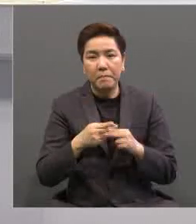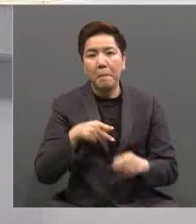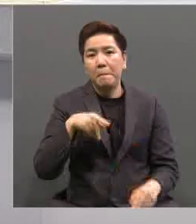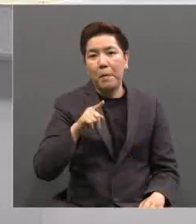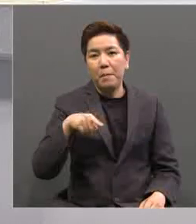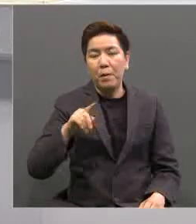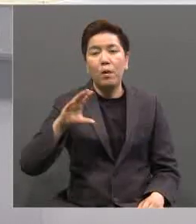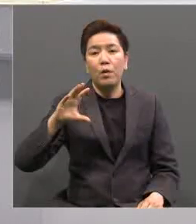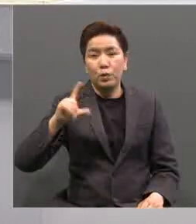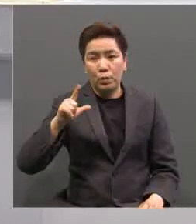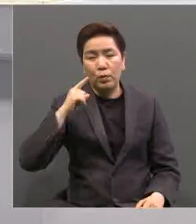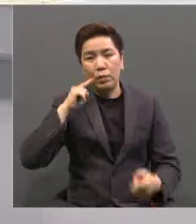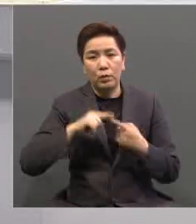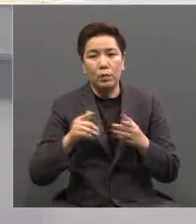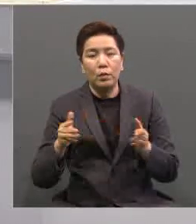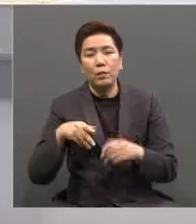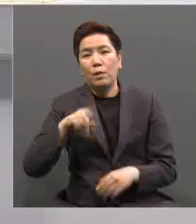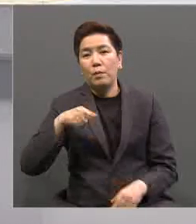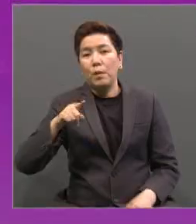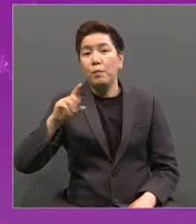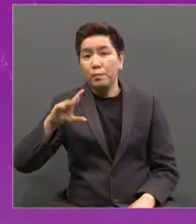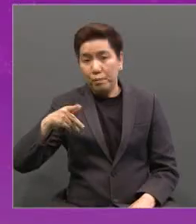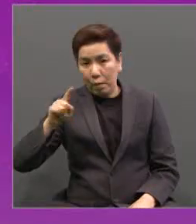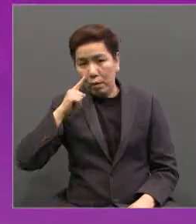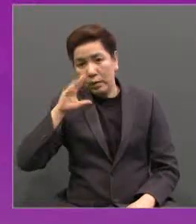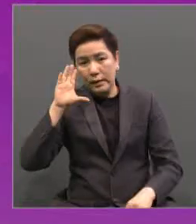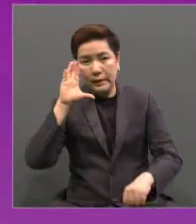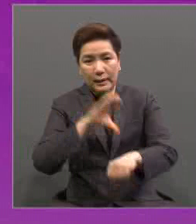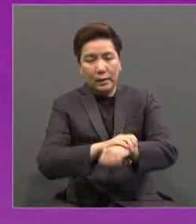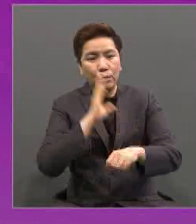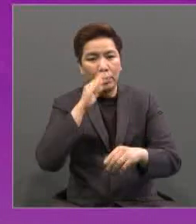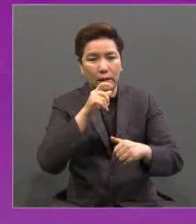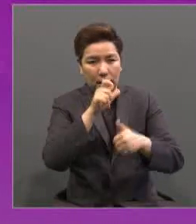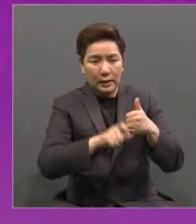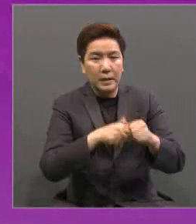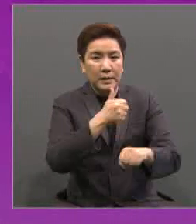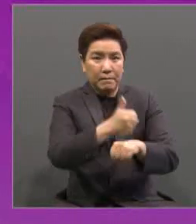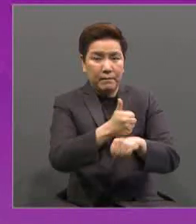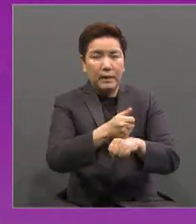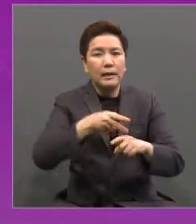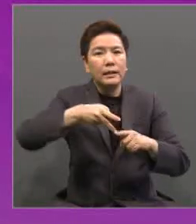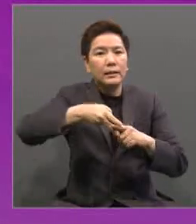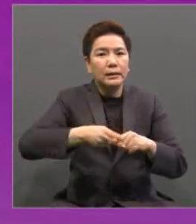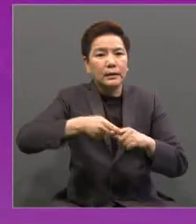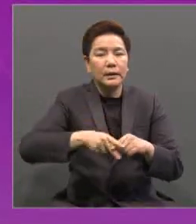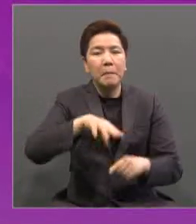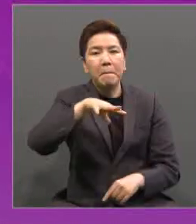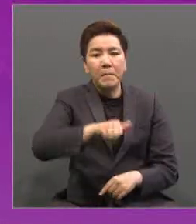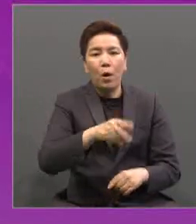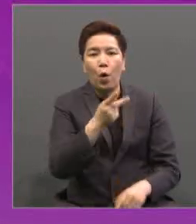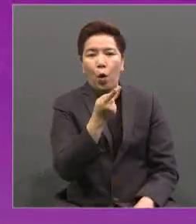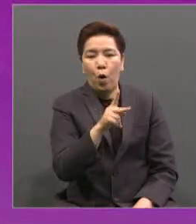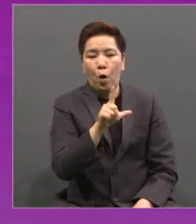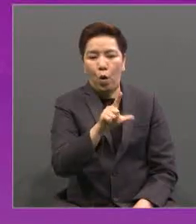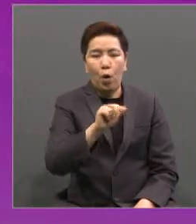ปรามการทุจริตและประพฤติมิชอบร่วมปปปครับเข้าจับกุมนายสถิตผู้อำนวยการกองช่างเทศบาลเมืองคลองหลวงนะครับ